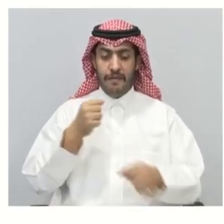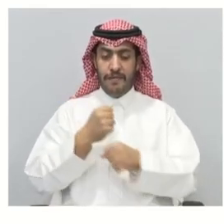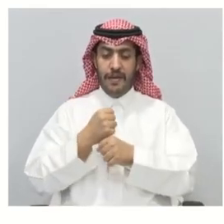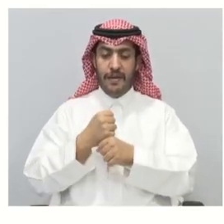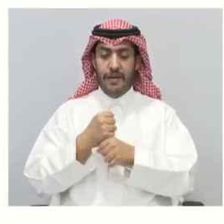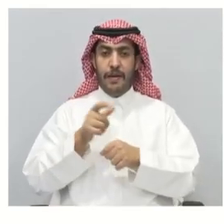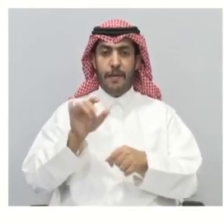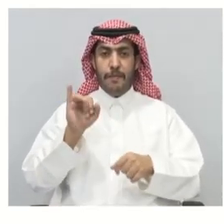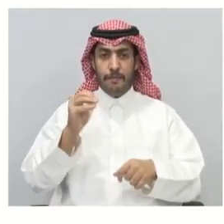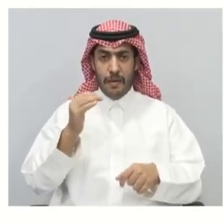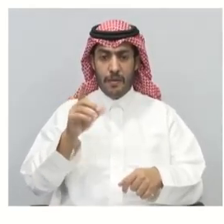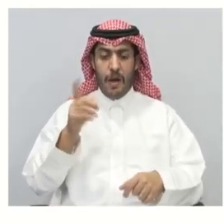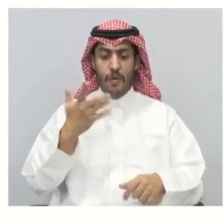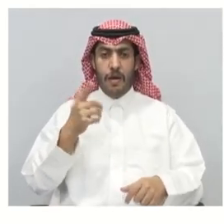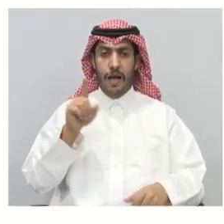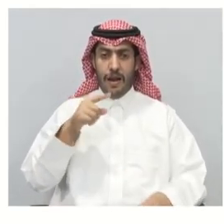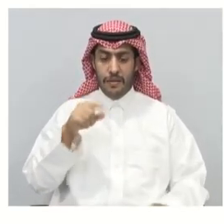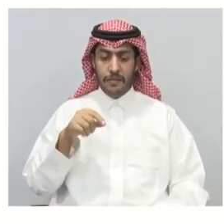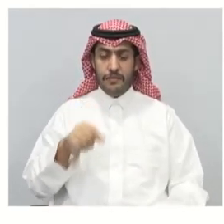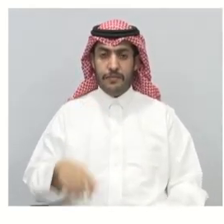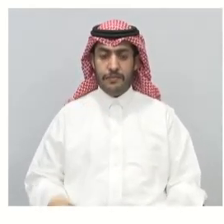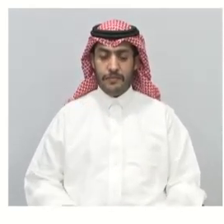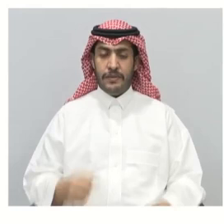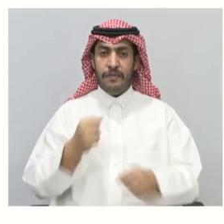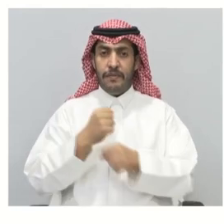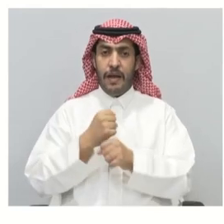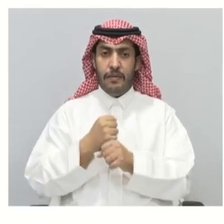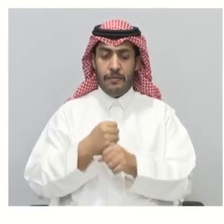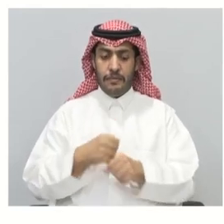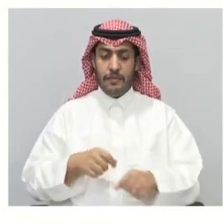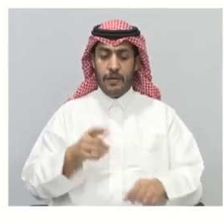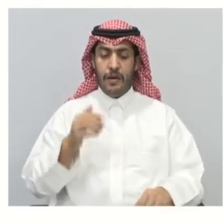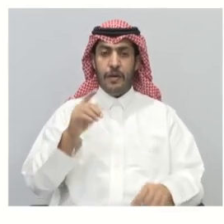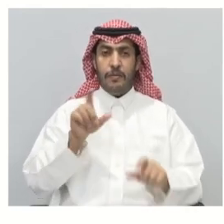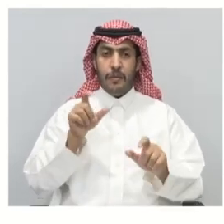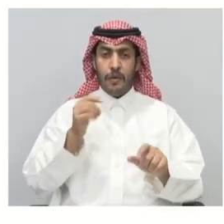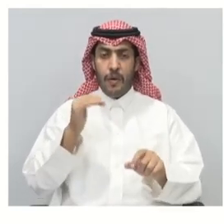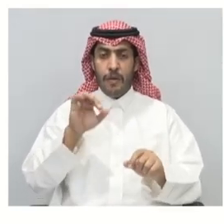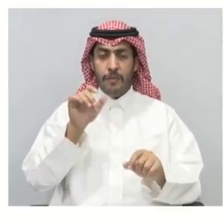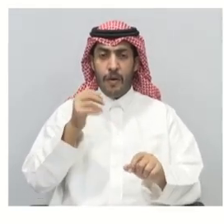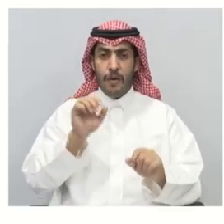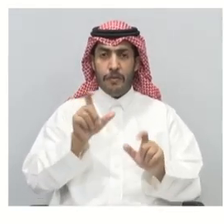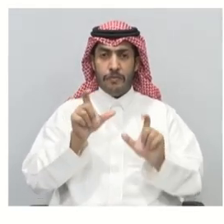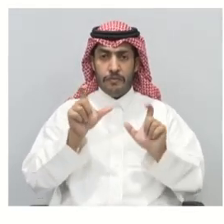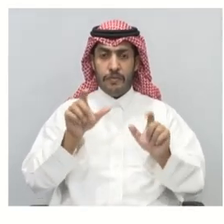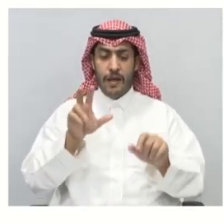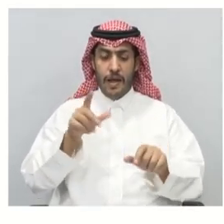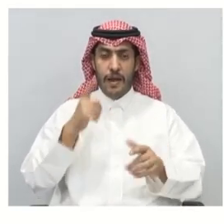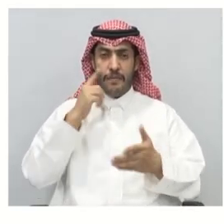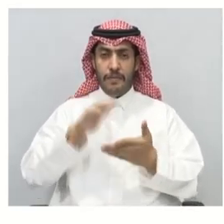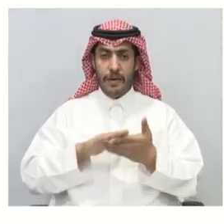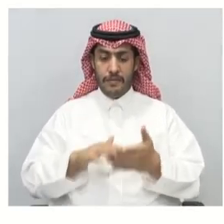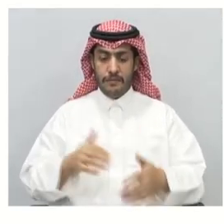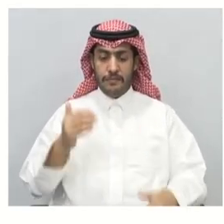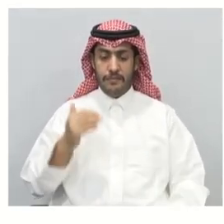المدح او الذم هنا المدح طبعا فعل المدح والفاعل هنا حماه البيئه فعل هنا حمات البيئه